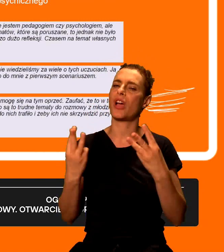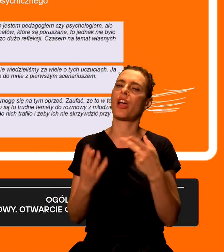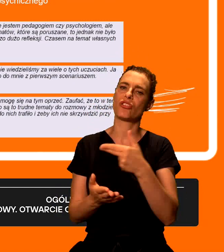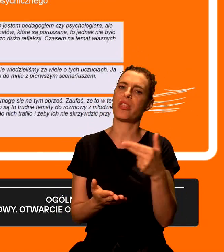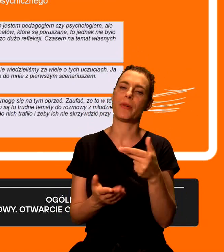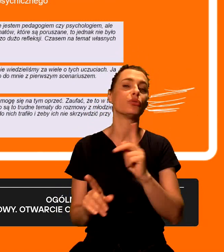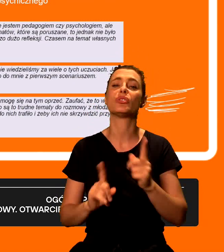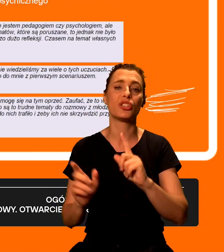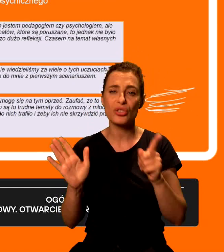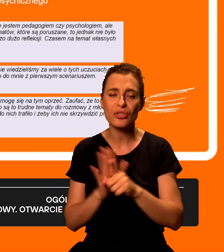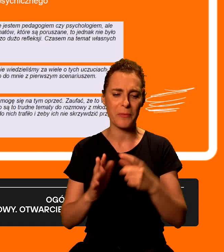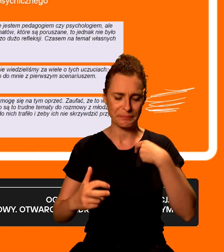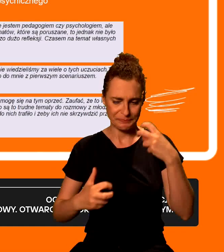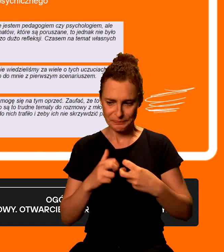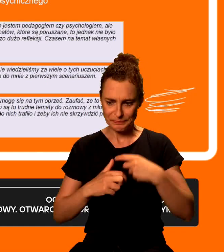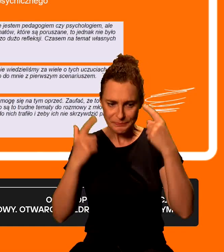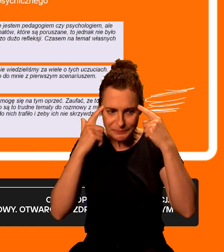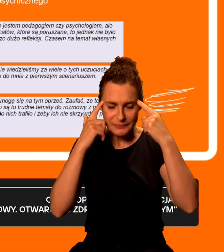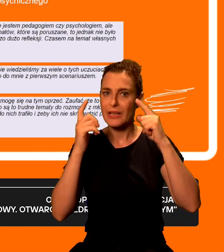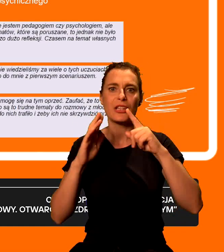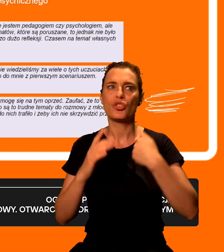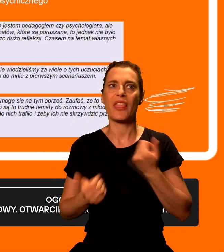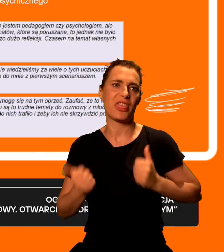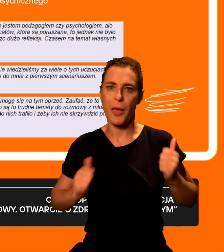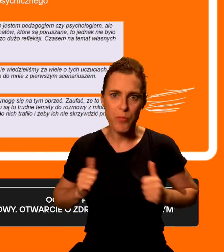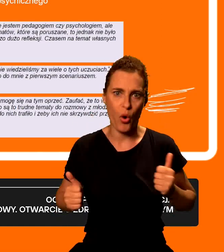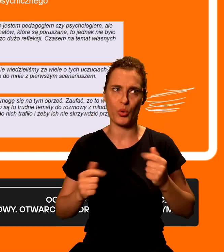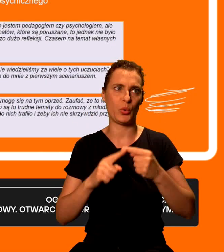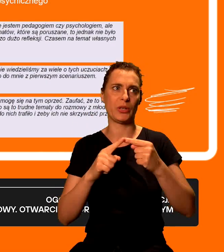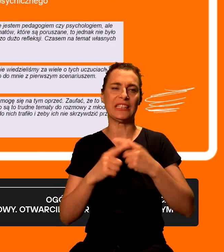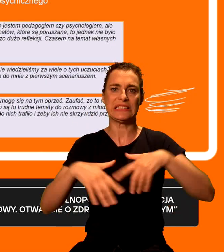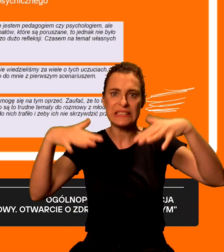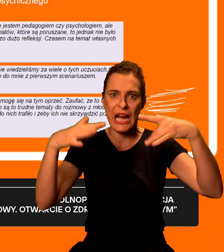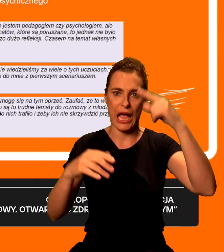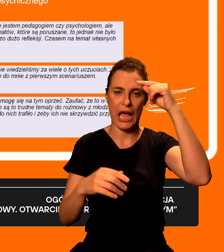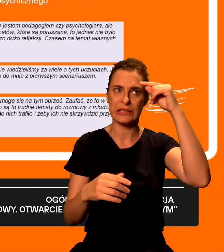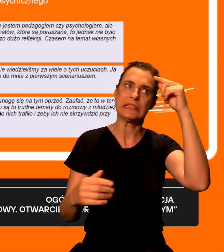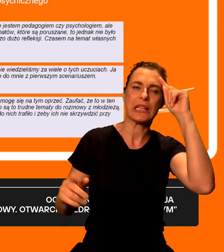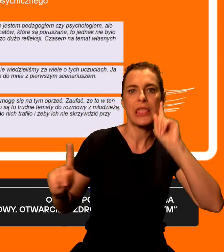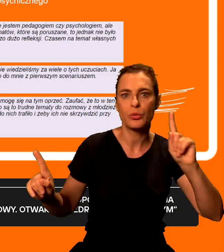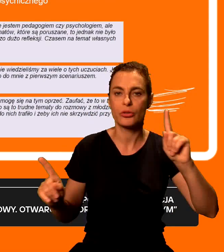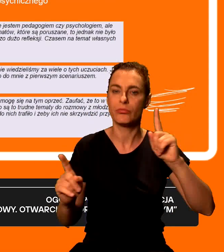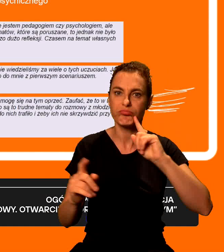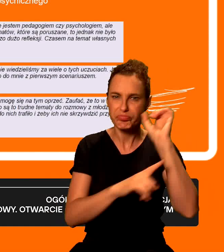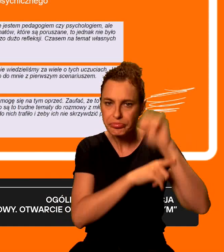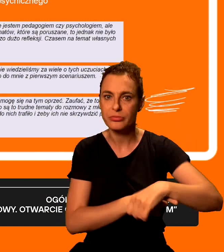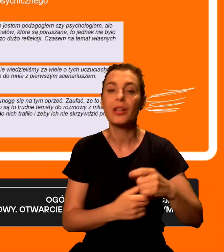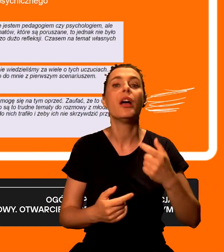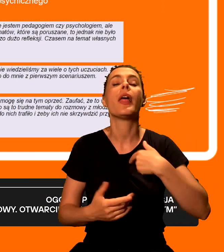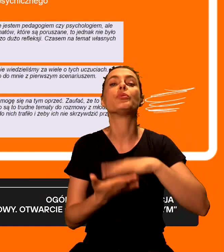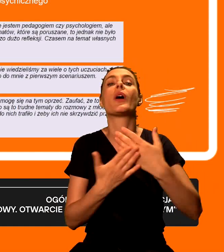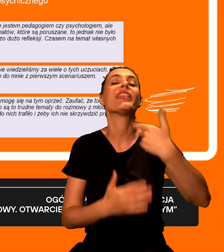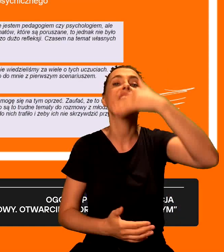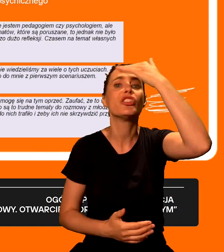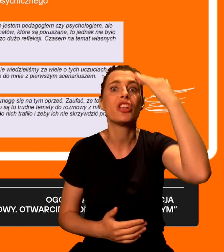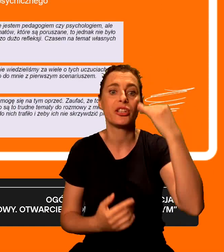znaczy przełamanie pewnego niepokoju, strachu nauczycieli. Mieliśmy też takie cytaty w tych wywiadach. Nie wiedzieliśmy, co mówić,